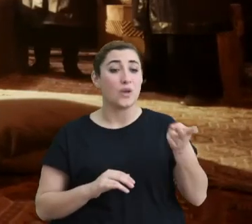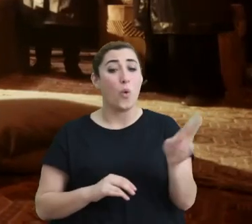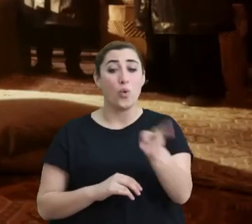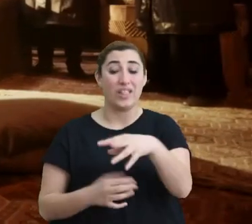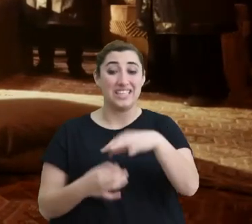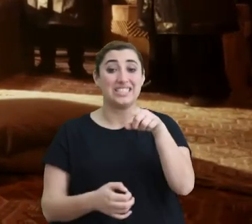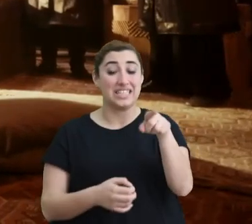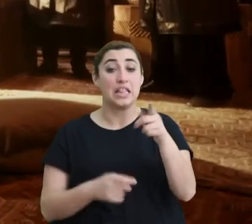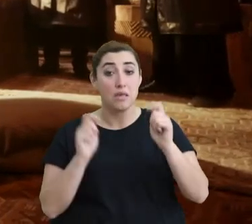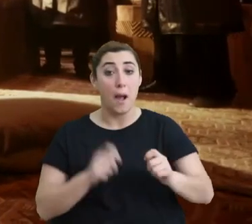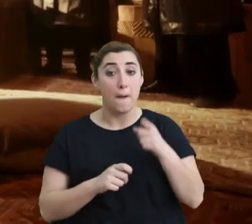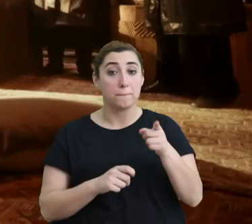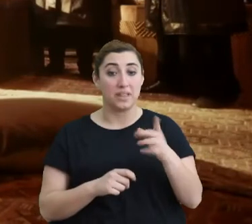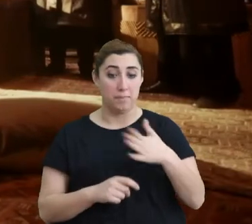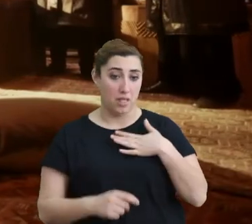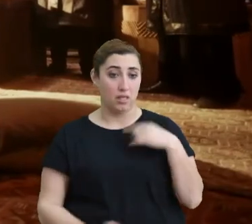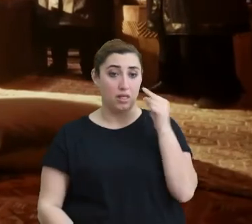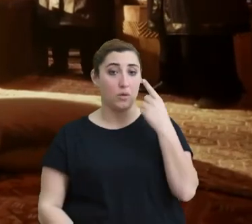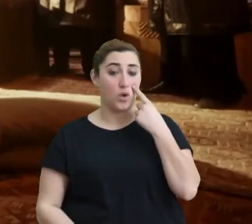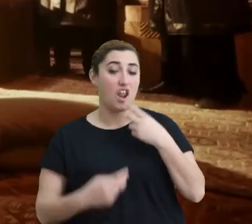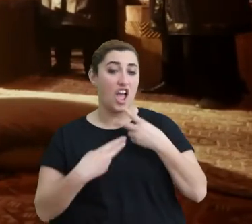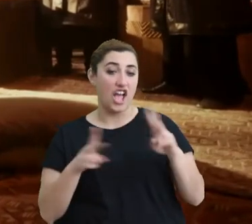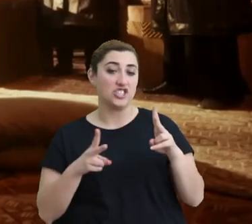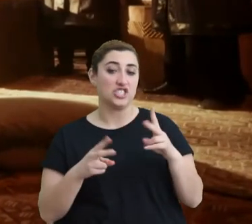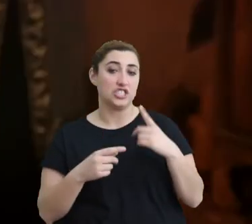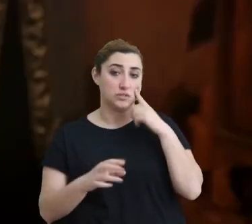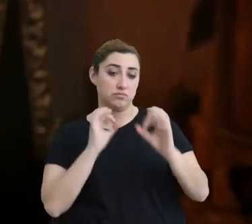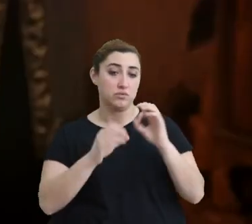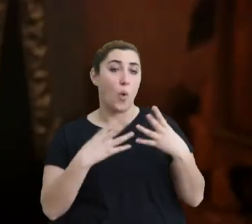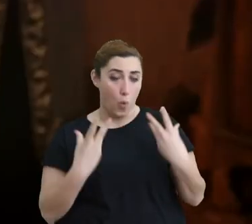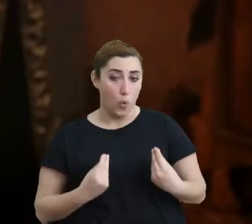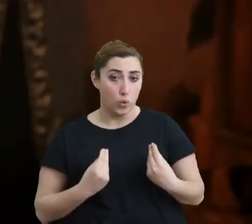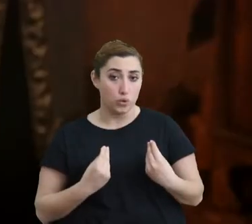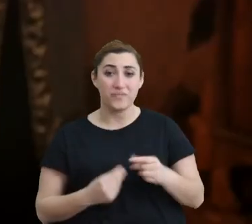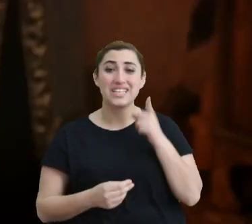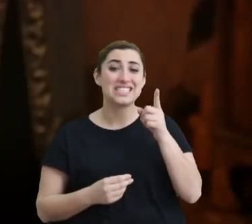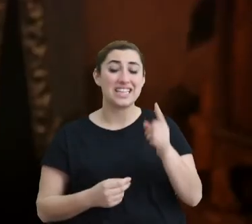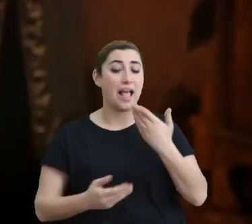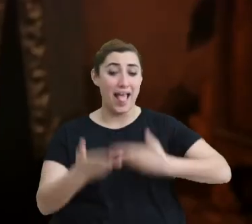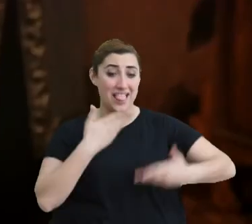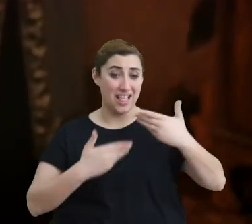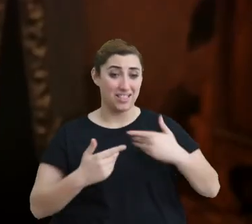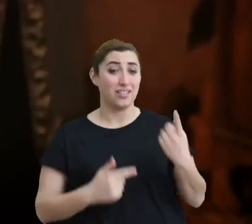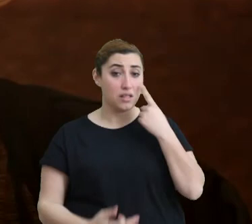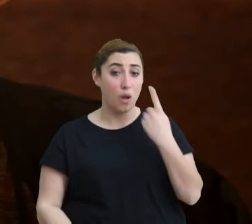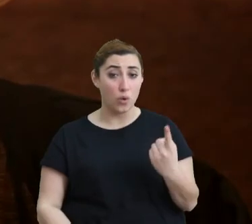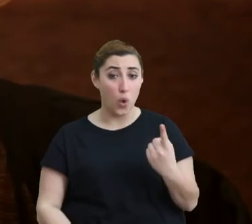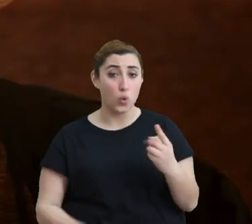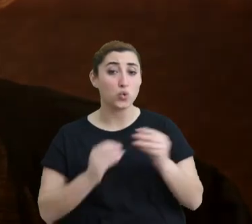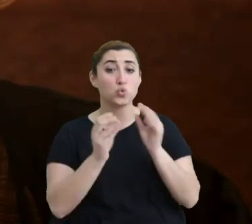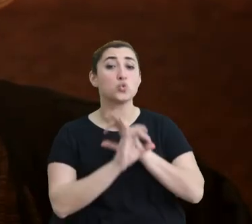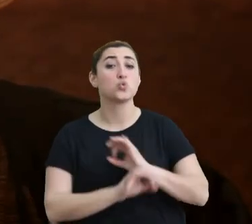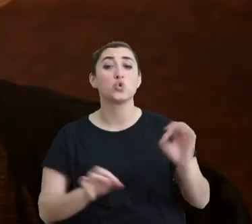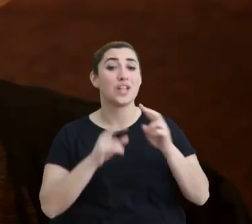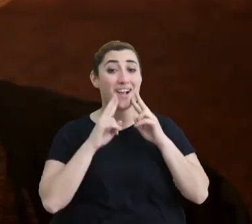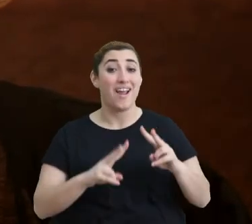senin öldürdüğün tarafımca alenen müşahede edilmiş olup, senin beyanına istinaden